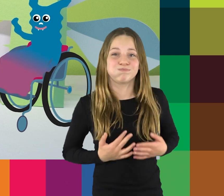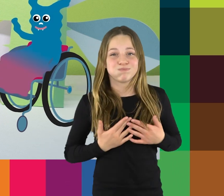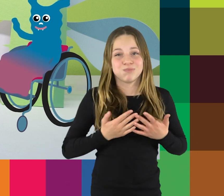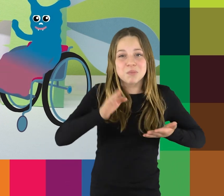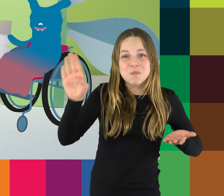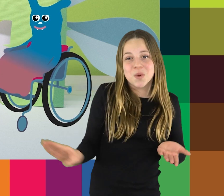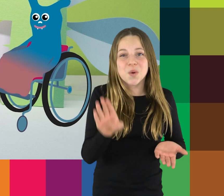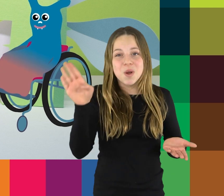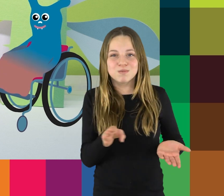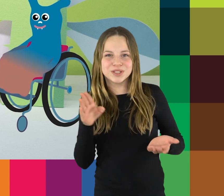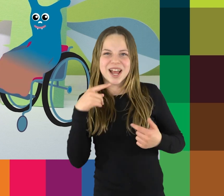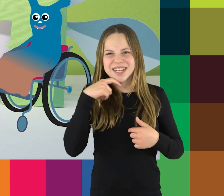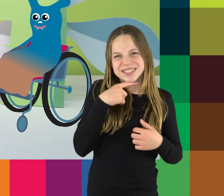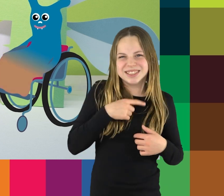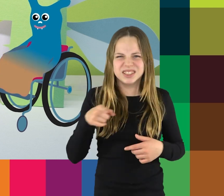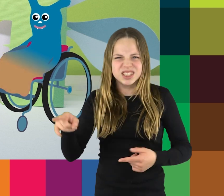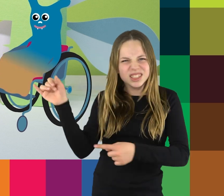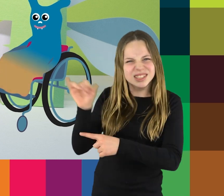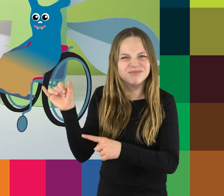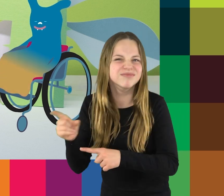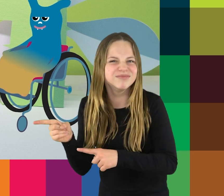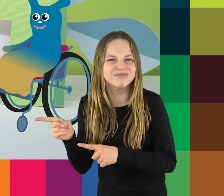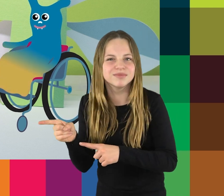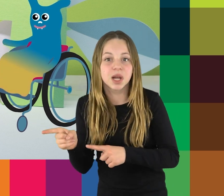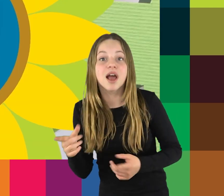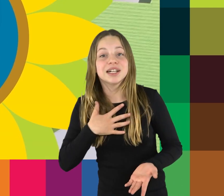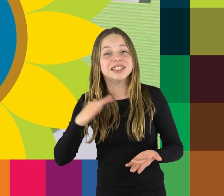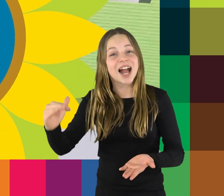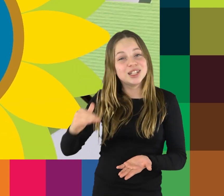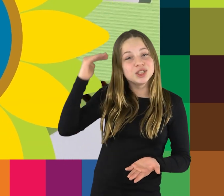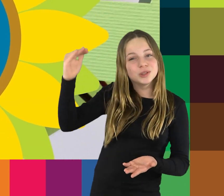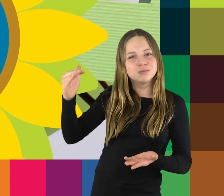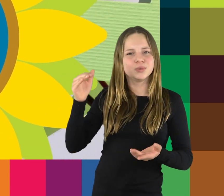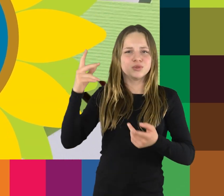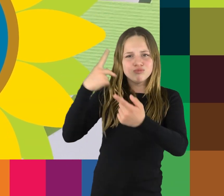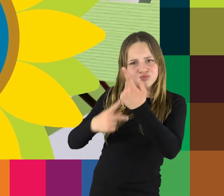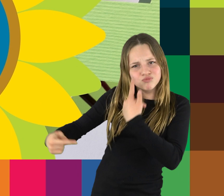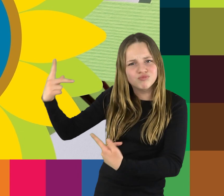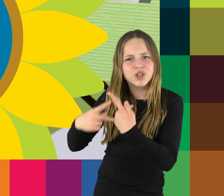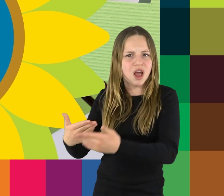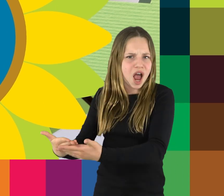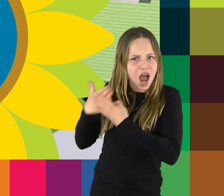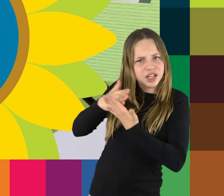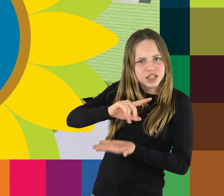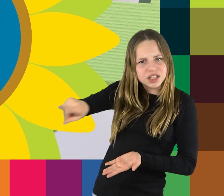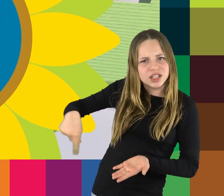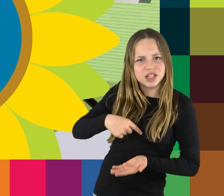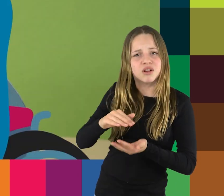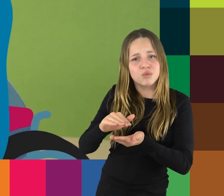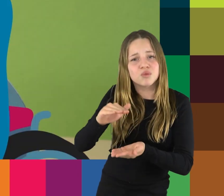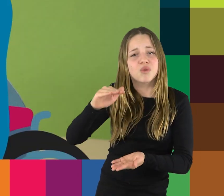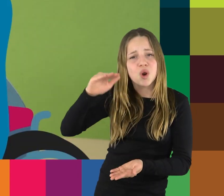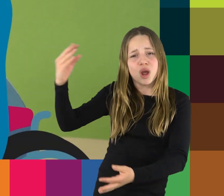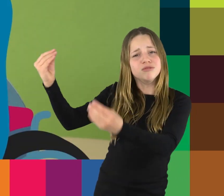Ça chatouille. C'est quoi ce droit? Les adultes doivent nous aider avec tous nos droits.